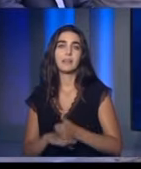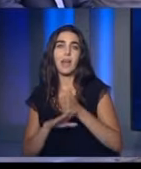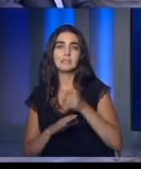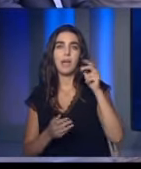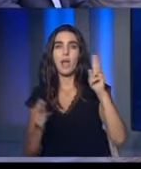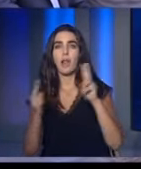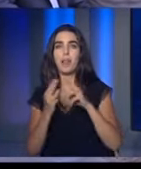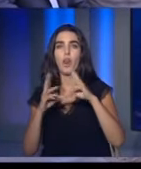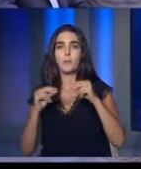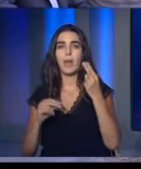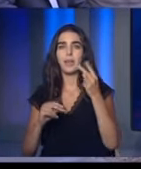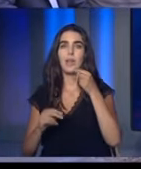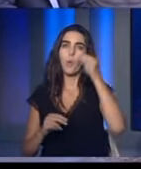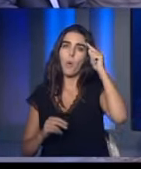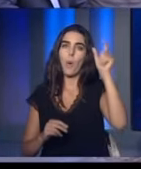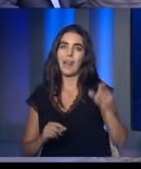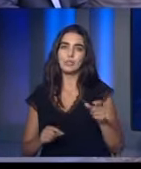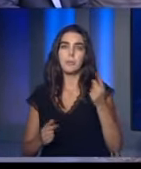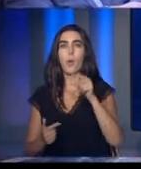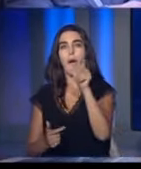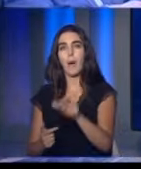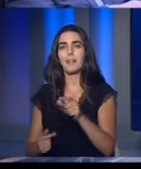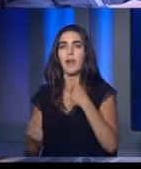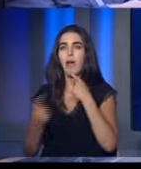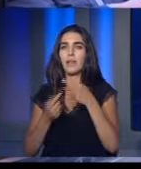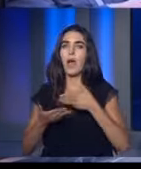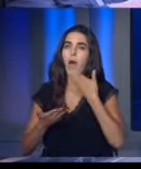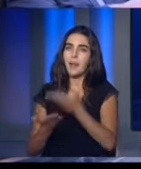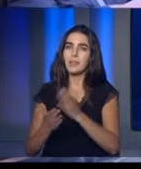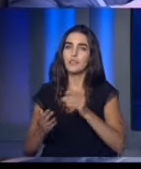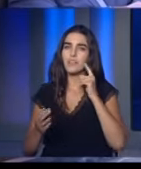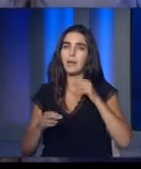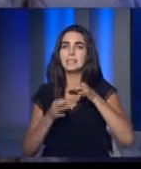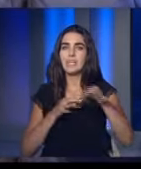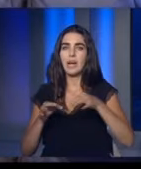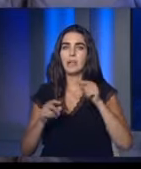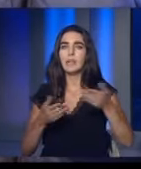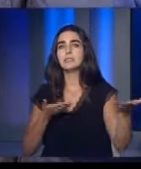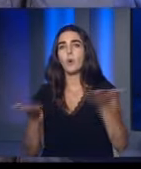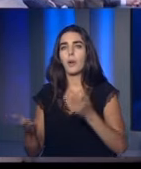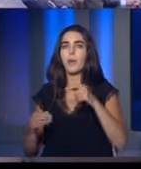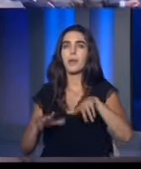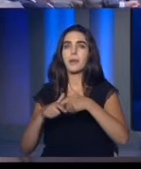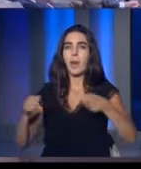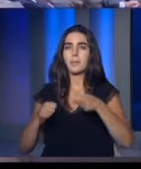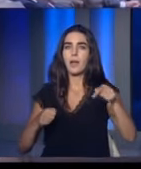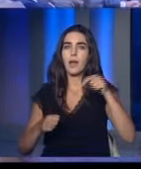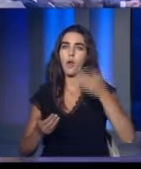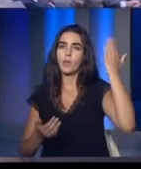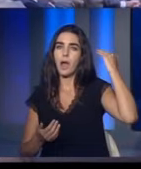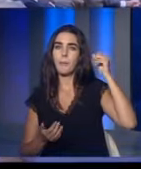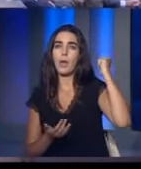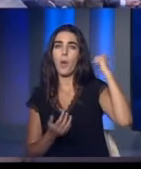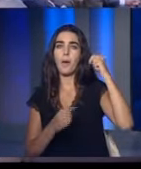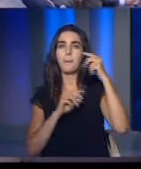الاتصالات. الرئيس ميقاتي التقى النائبين وليد البعريني وأحمد رستم وجرى عرض لكافة المستجدات السياسية. من زوار السراي رابطة